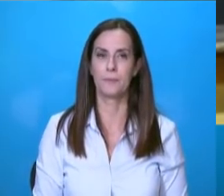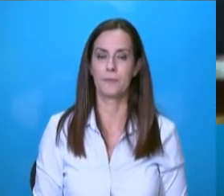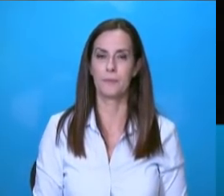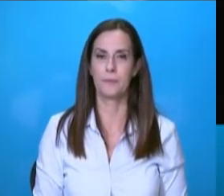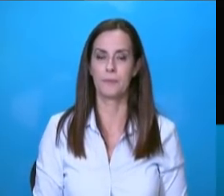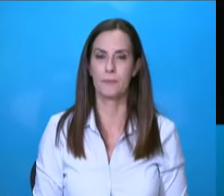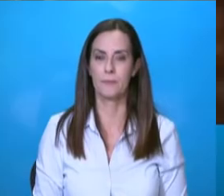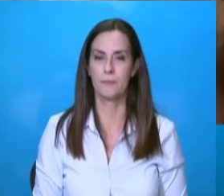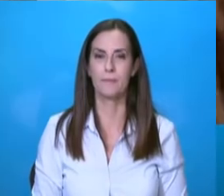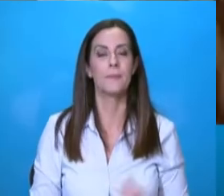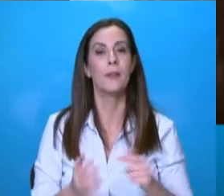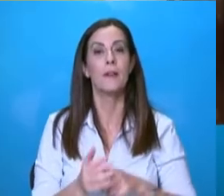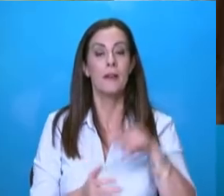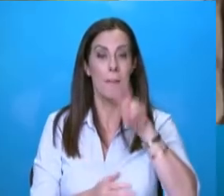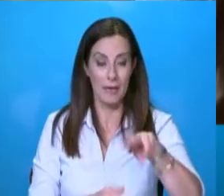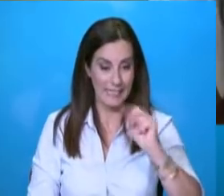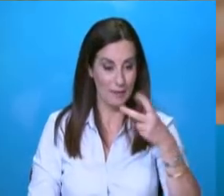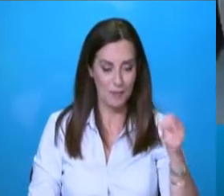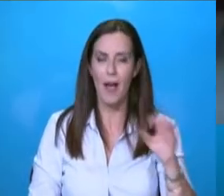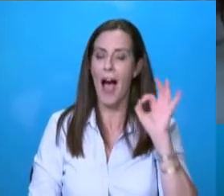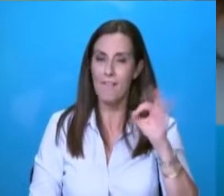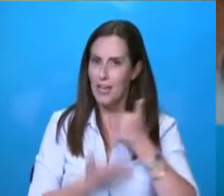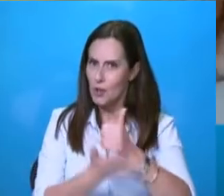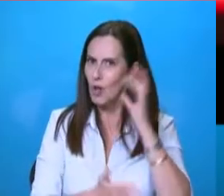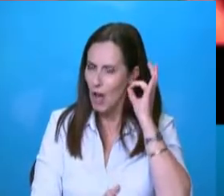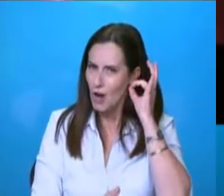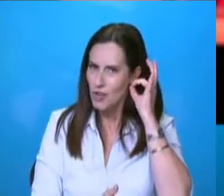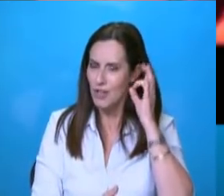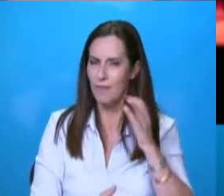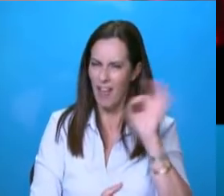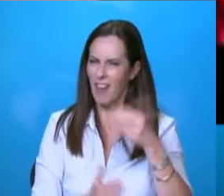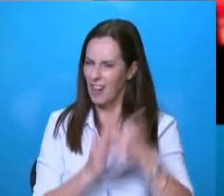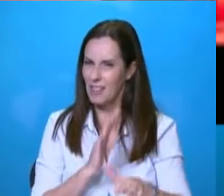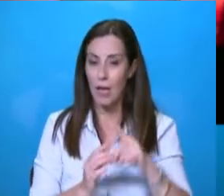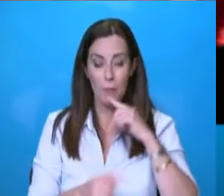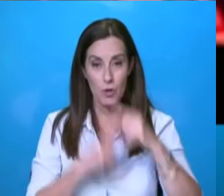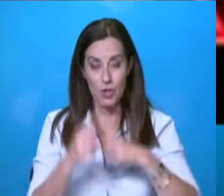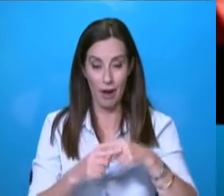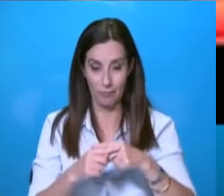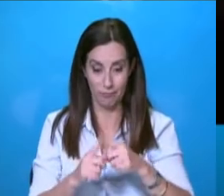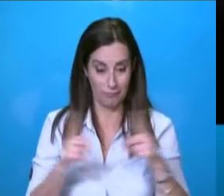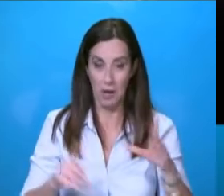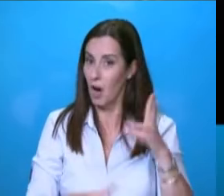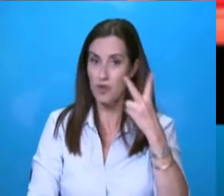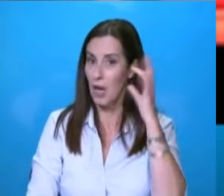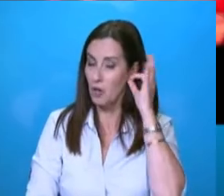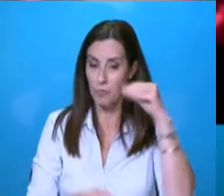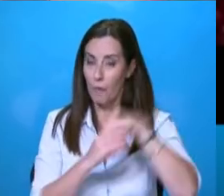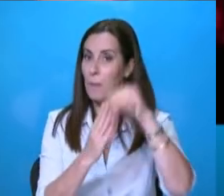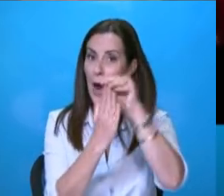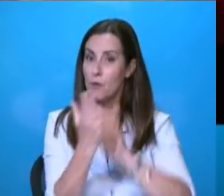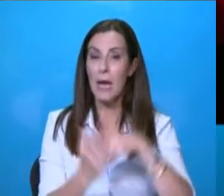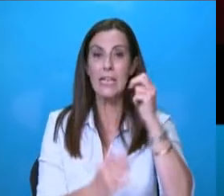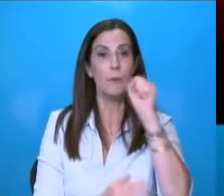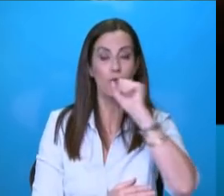אמנם כבר עוד מעט 2020, אבל הייצוג הנשי לוקה בחסר. בשנת תשע"ט רק 2 נשים מופיעות ברשימת 20